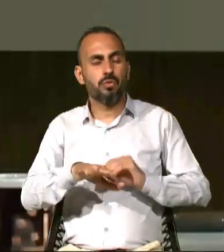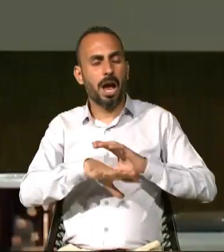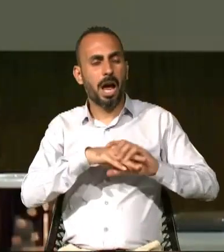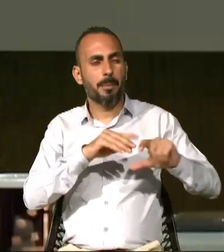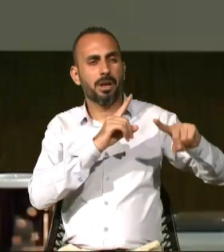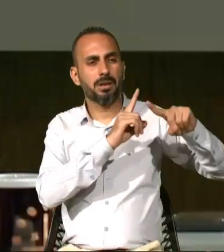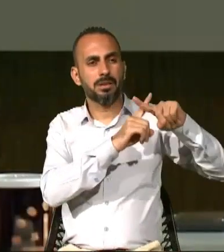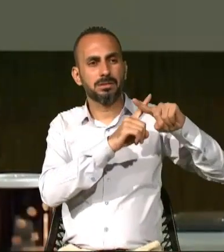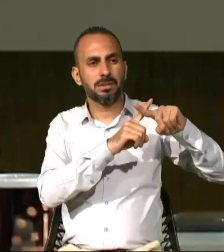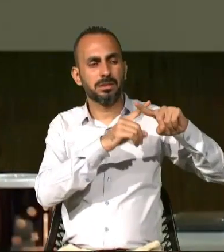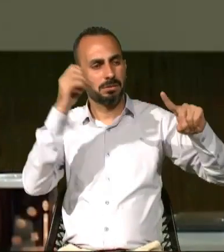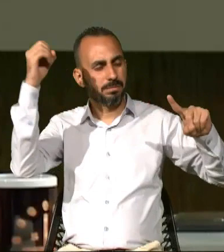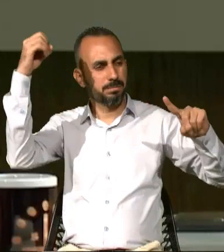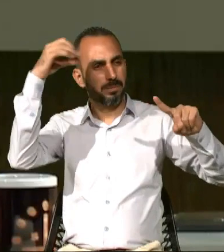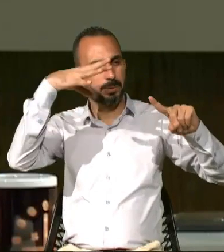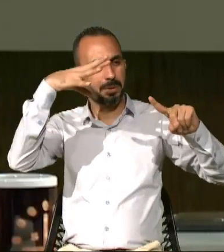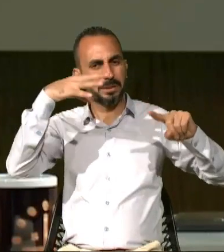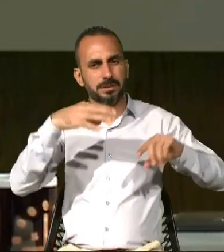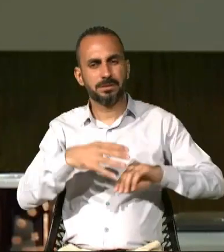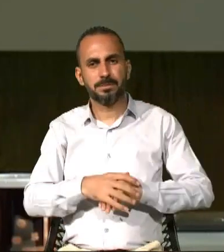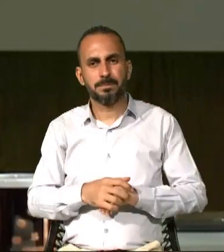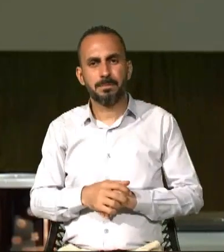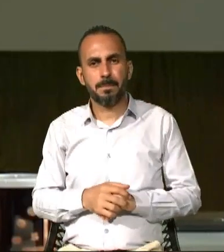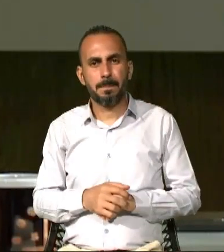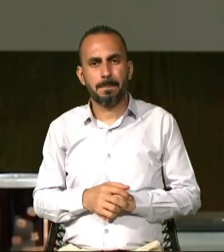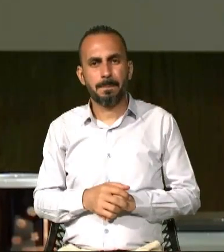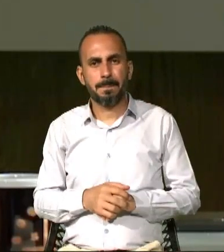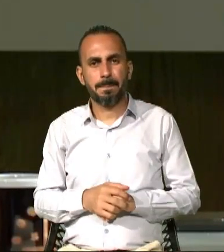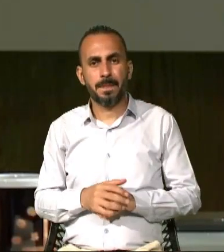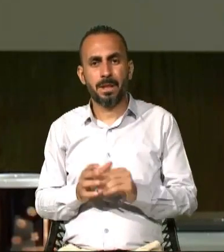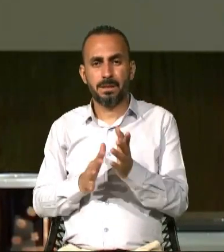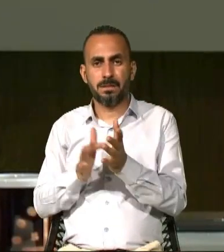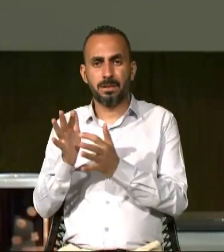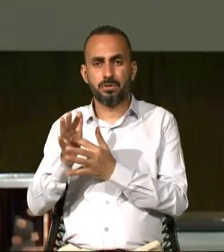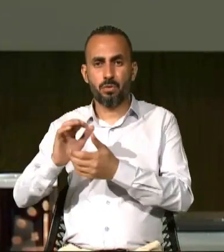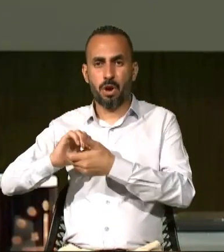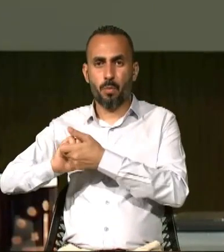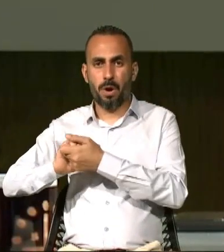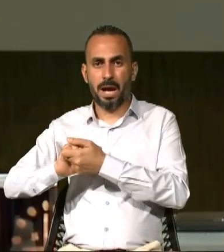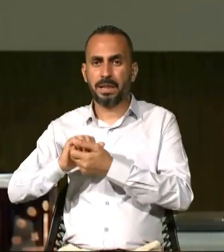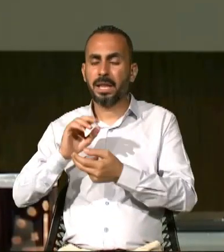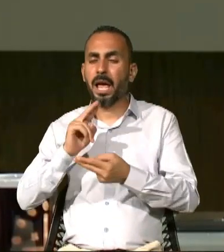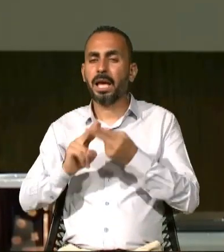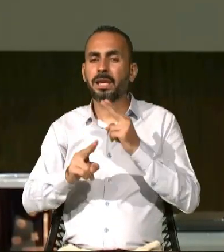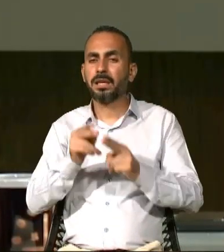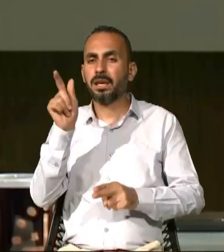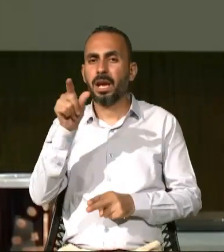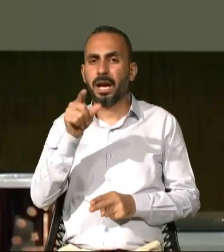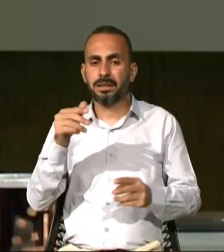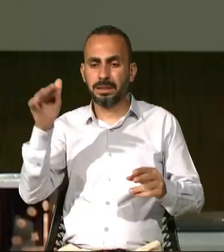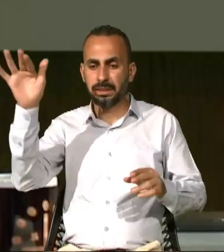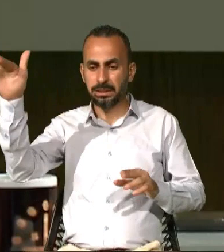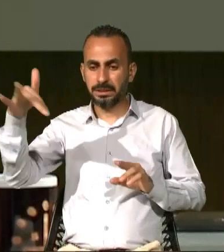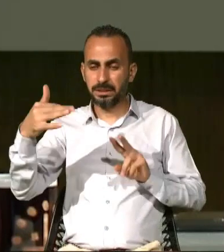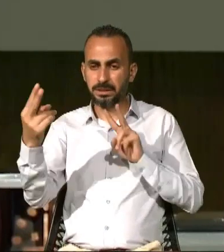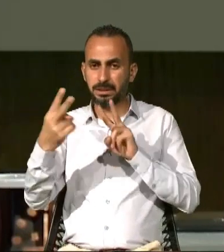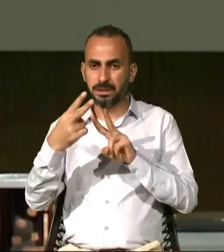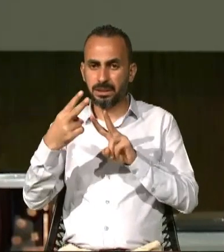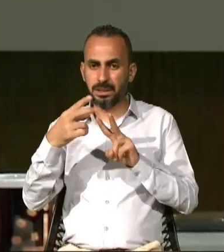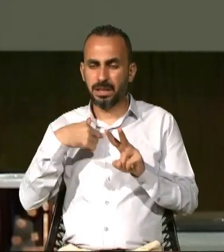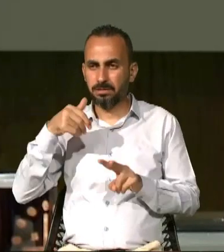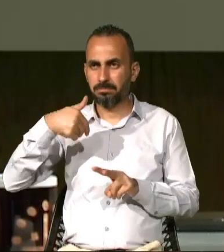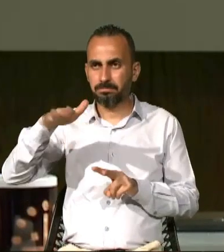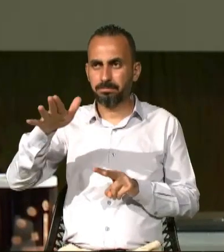لما بقدم التوبه اقول اسم الكتب في سفر الحياه، لان المسيح وعد من يقبل الي ولا اخرج خارجا، بس اهم حاجه اثبت عيني على